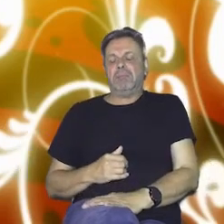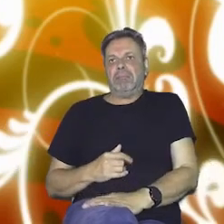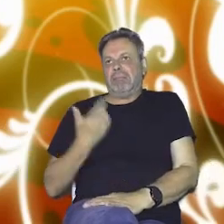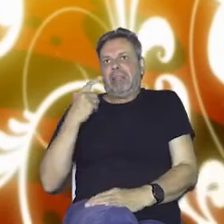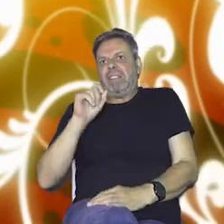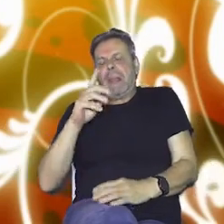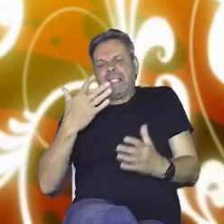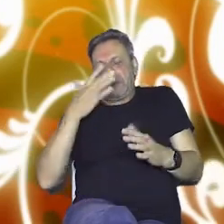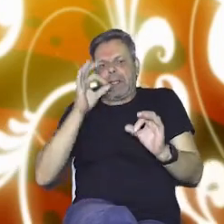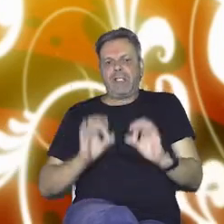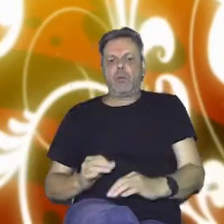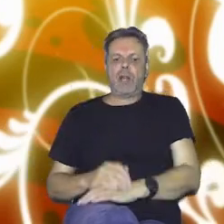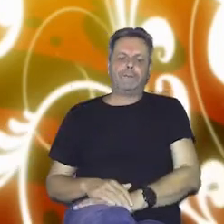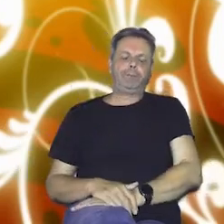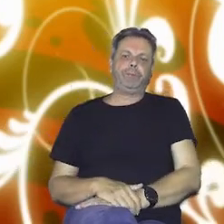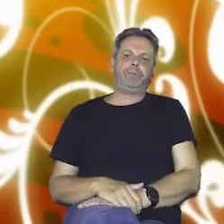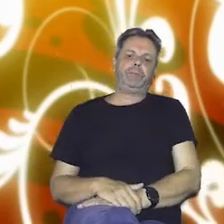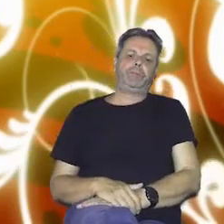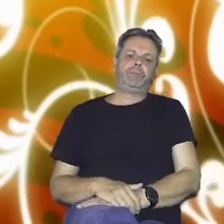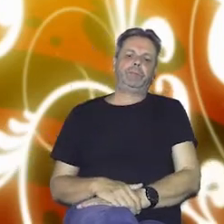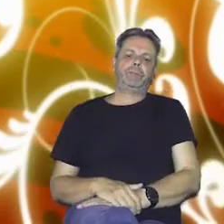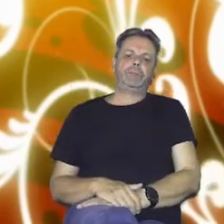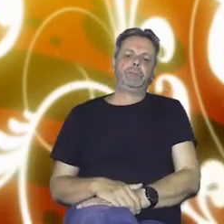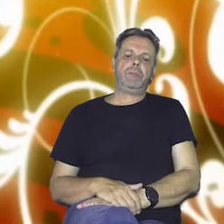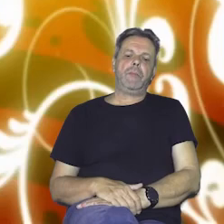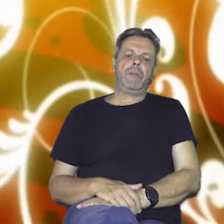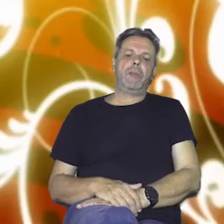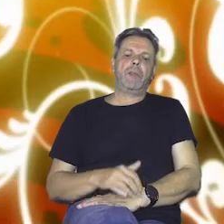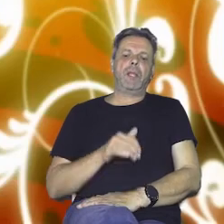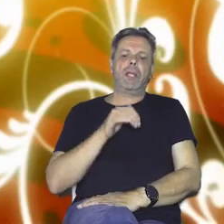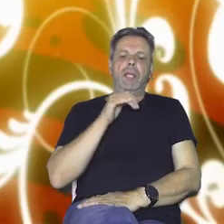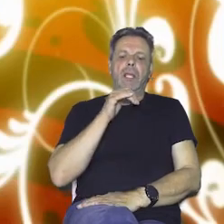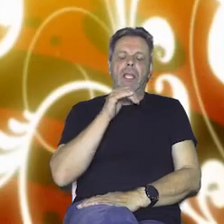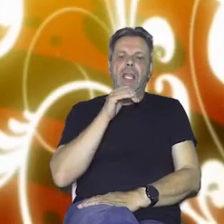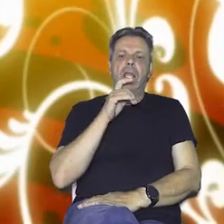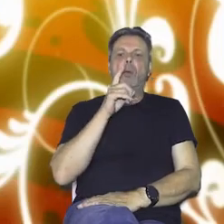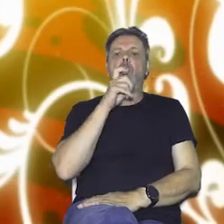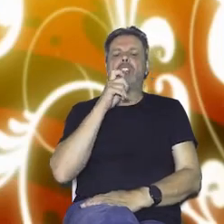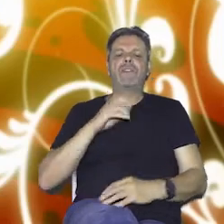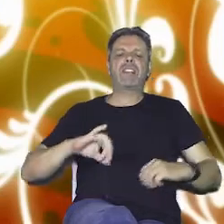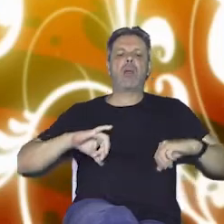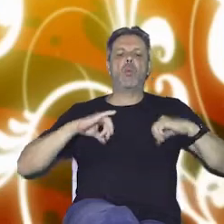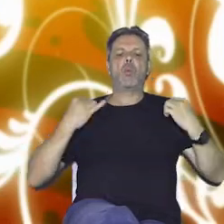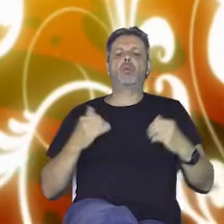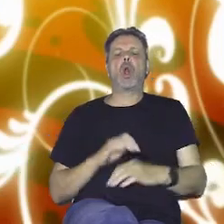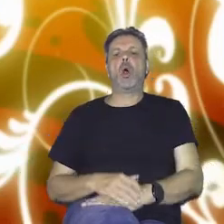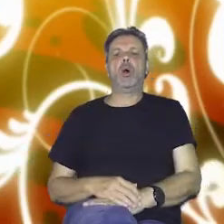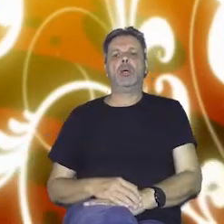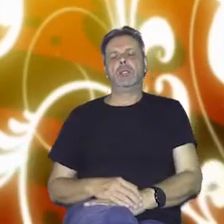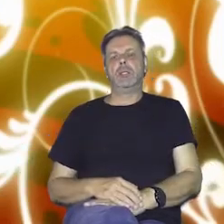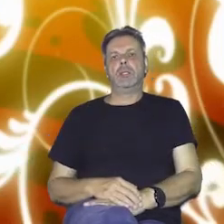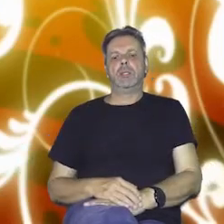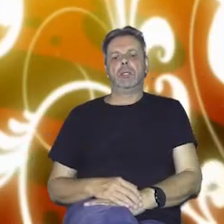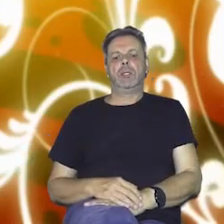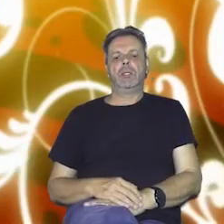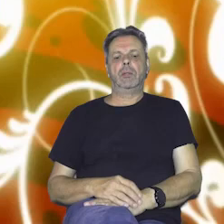sam zaboravila, vidjet ćete na mom Facebooku, i sutra u četvrtak ujutro isto tako, ja mislim da je